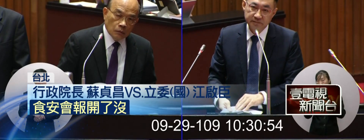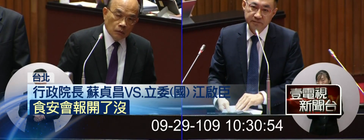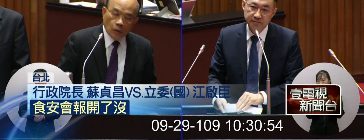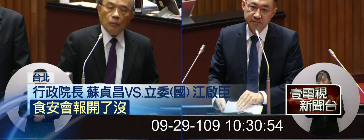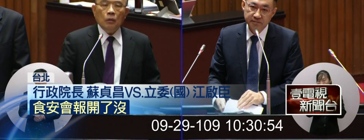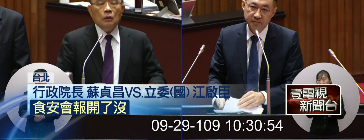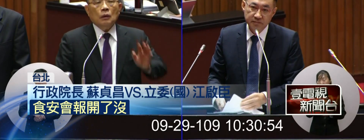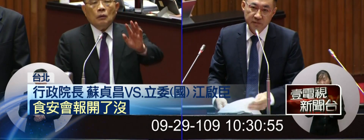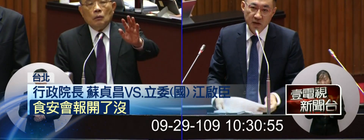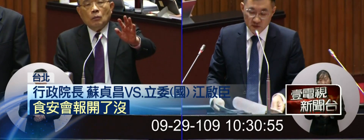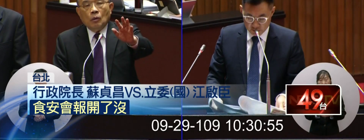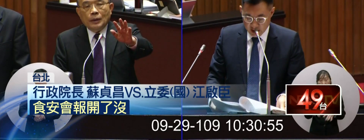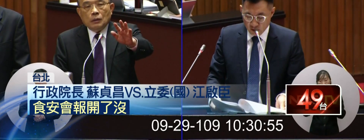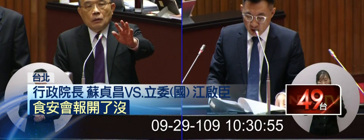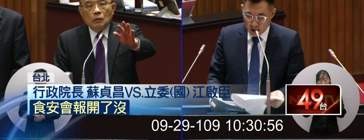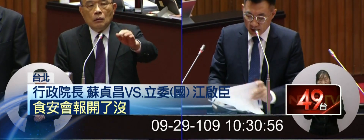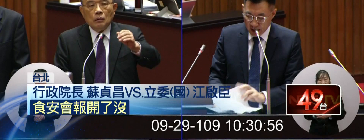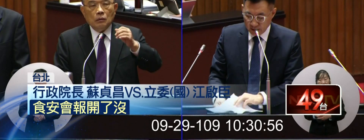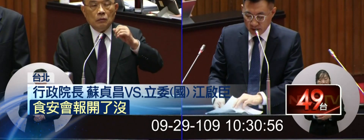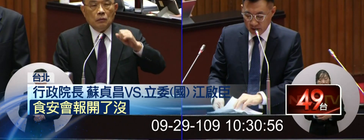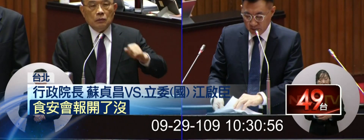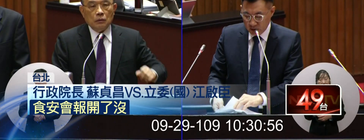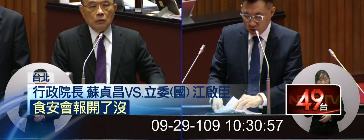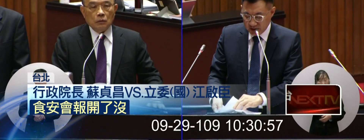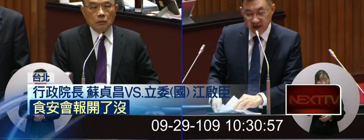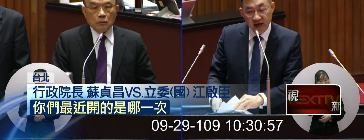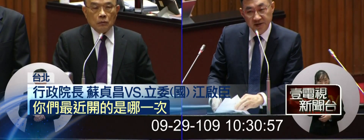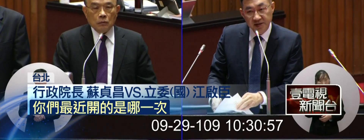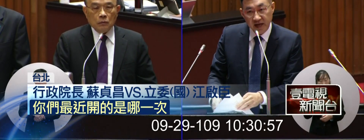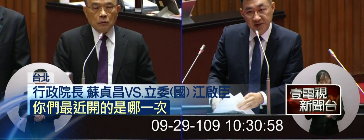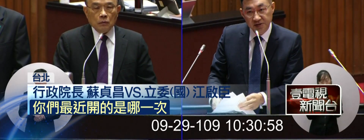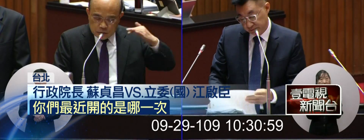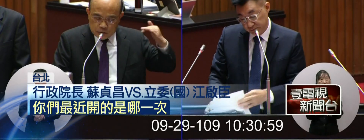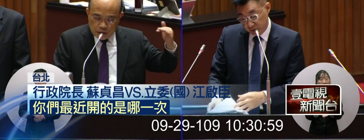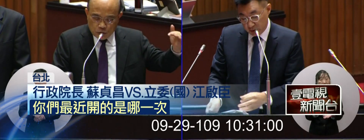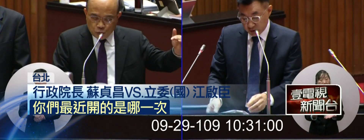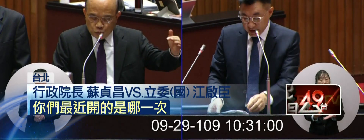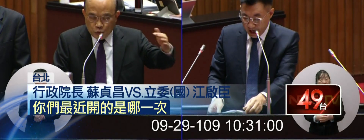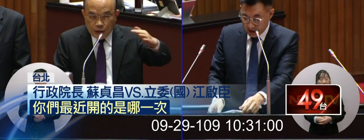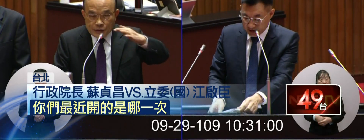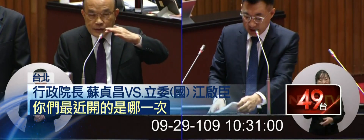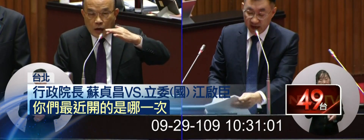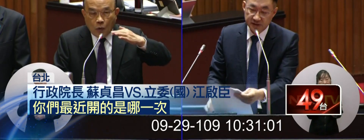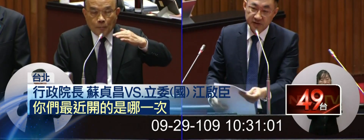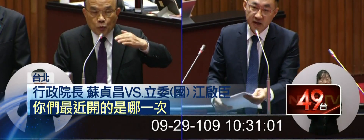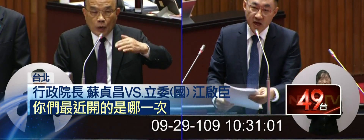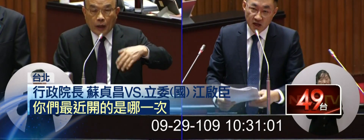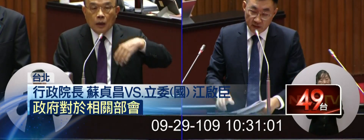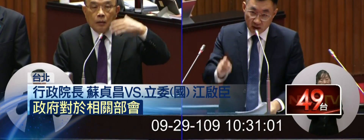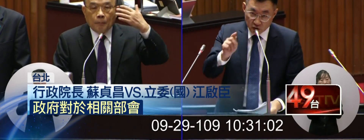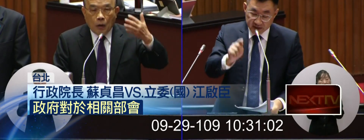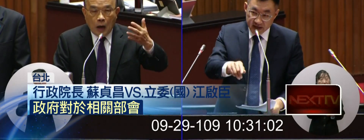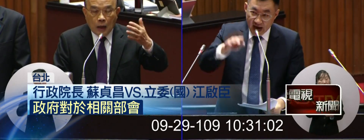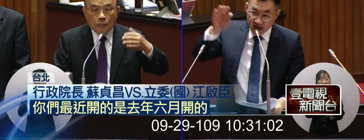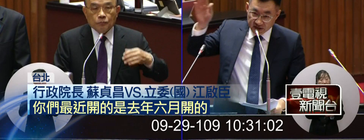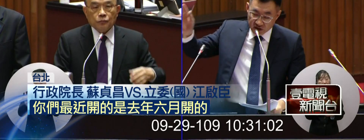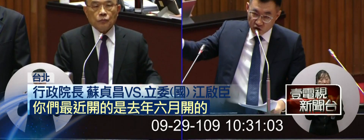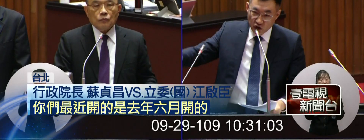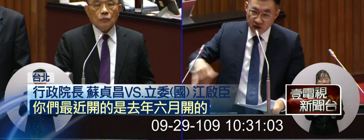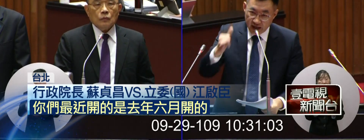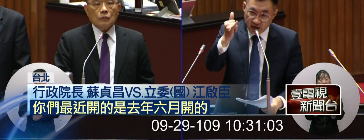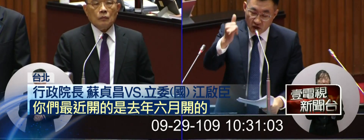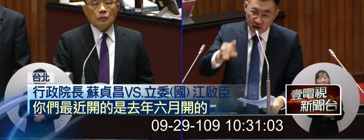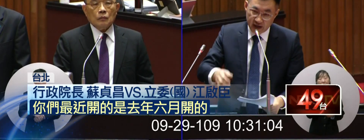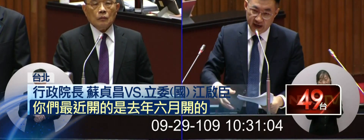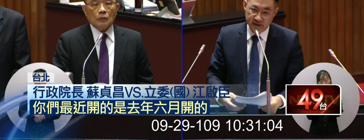没？食安汇报开了没？你们最近开的是哪一次？你们最近开的是哪一次？ 相关部位。 你们最近开的是